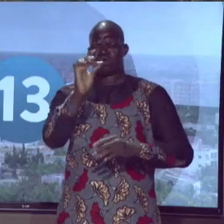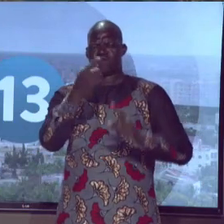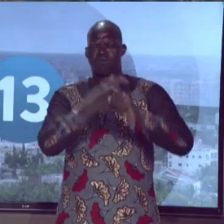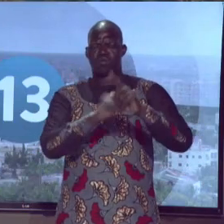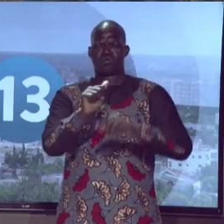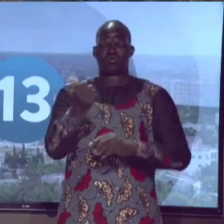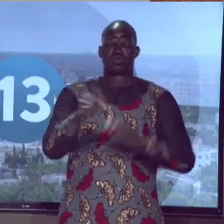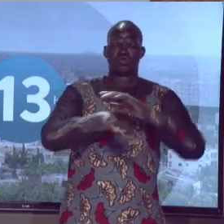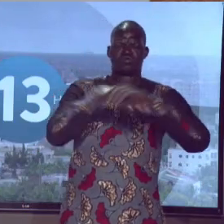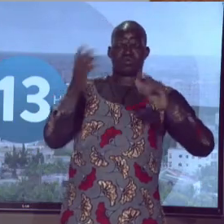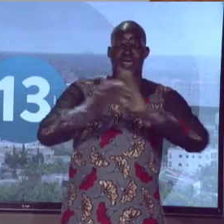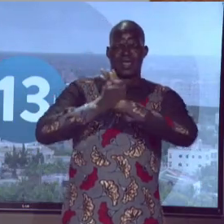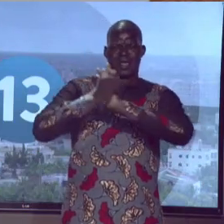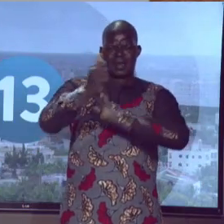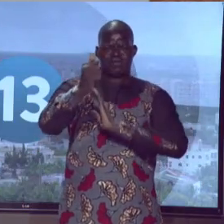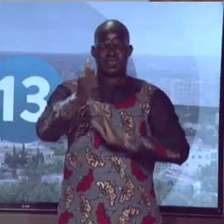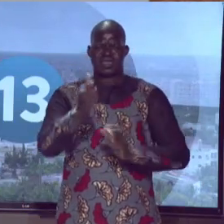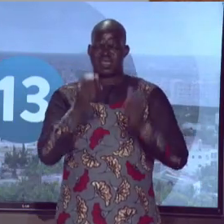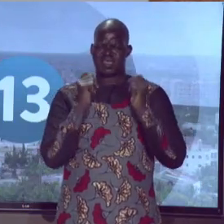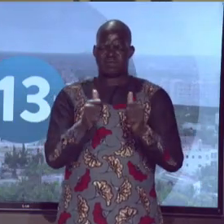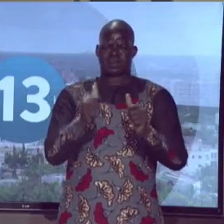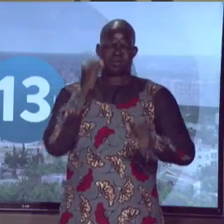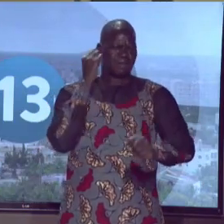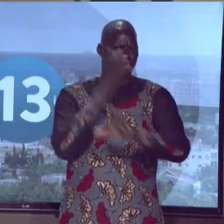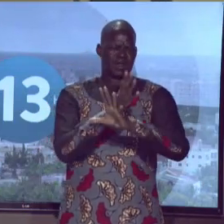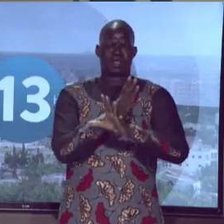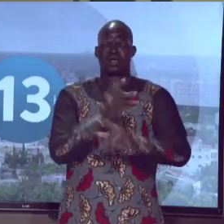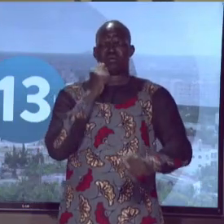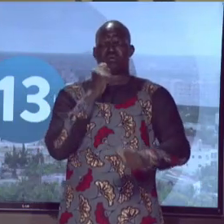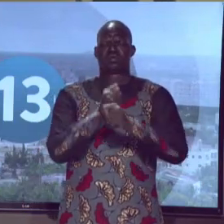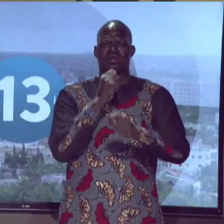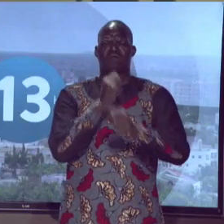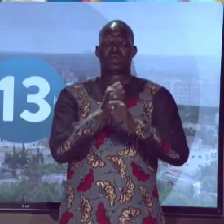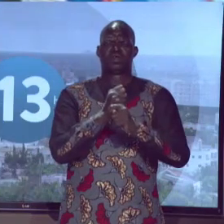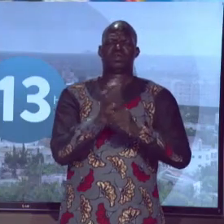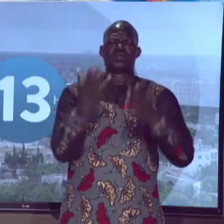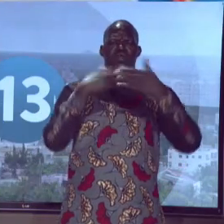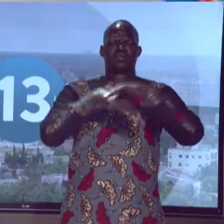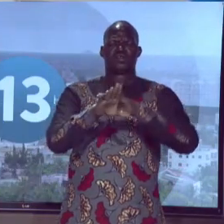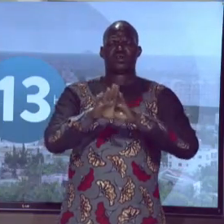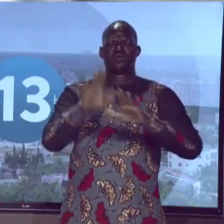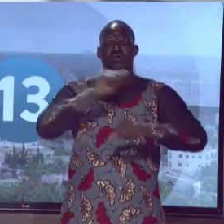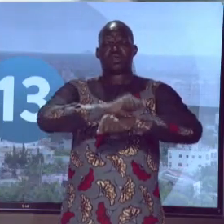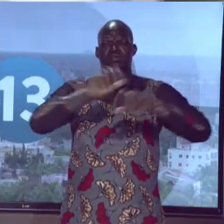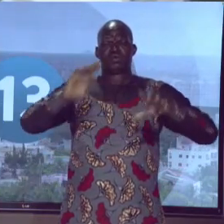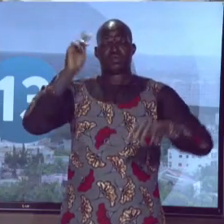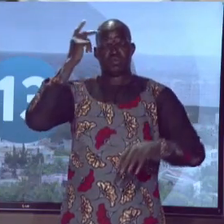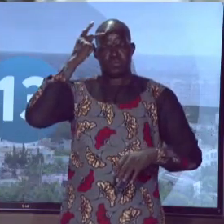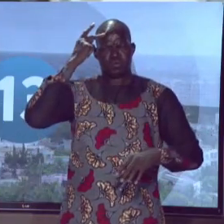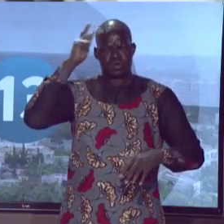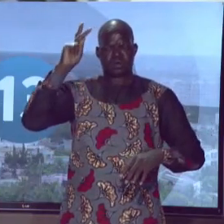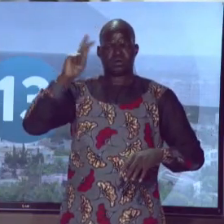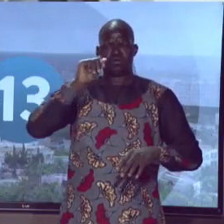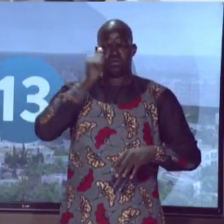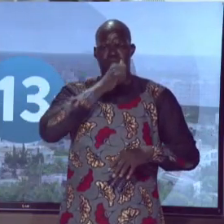sortent qualifiés et immédiatement aptes à s'auto-employer ou à intégrer une entreprise publique ou privée.